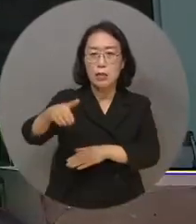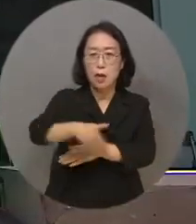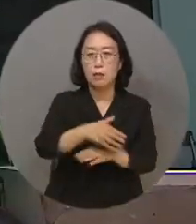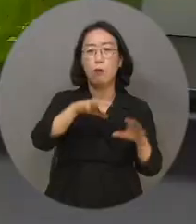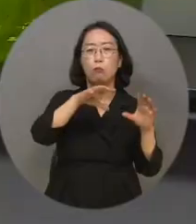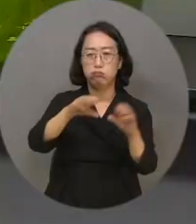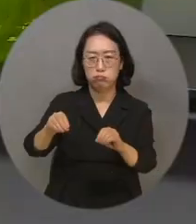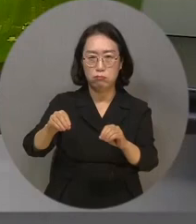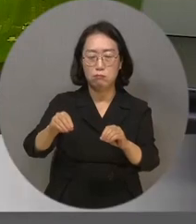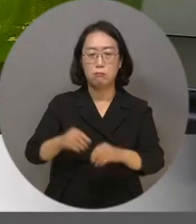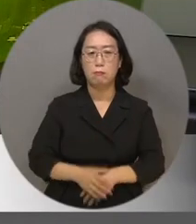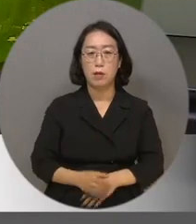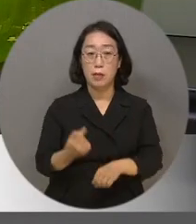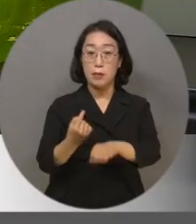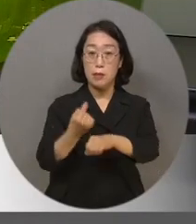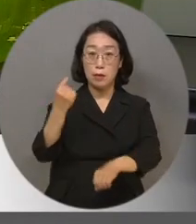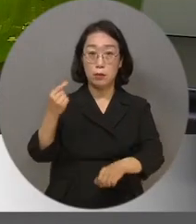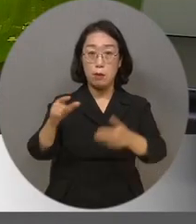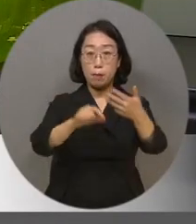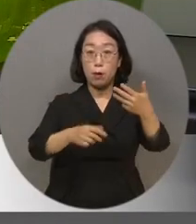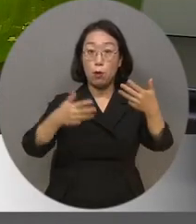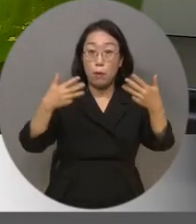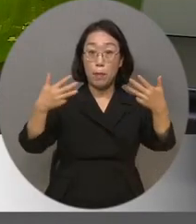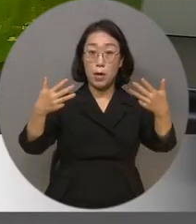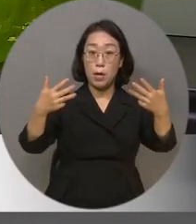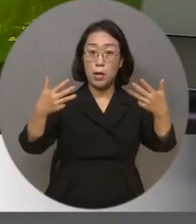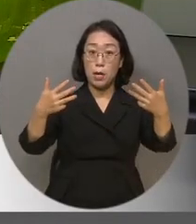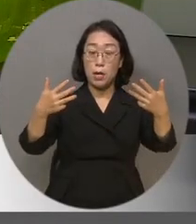됐습니다. 작년 8월